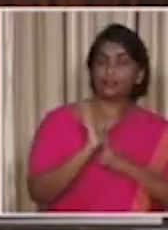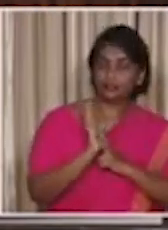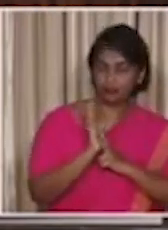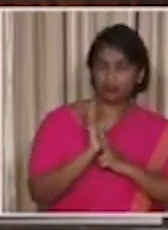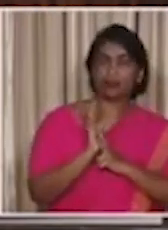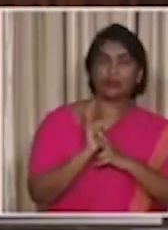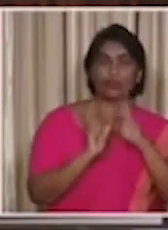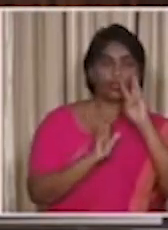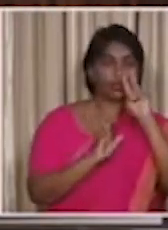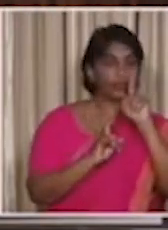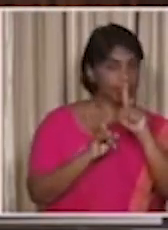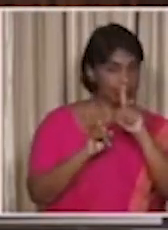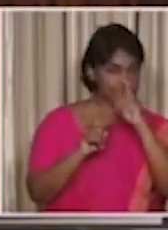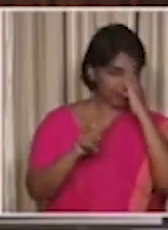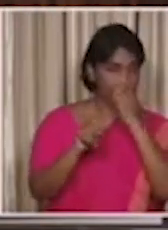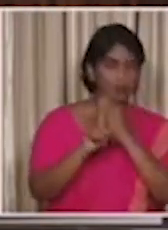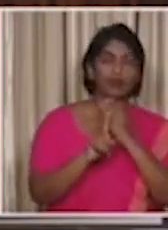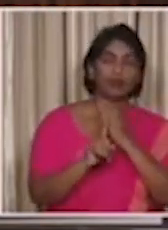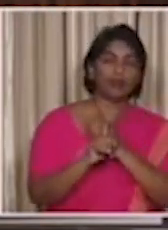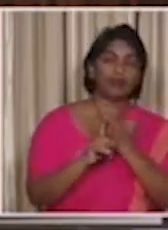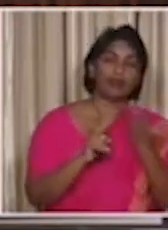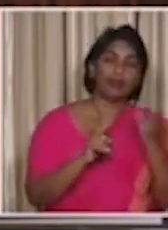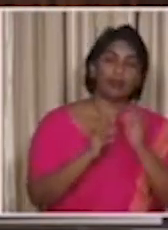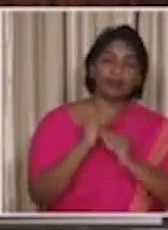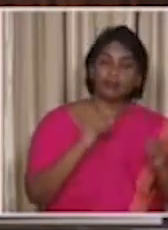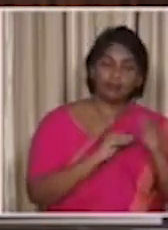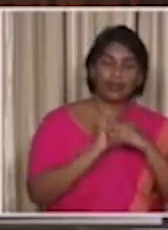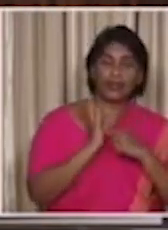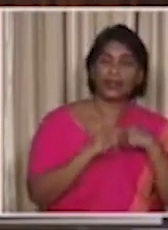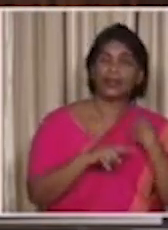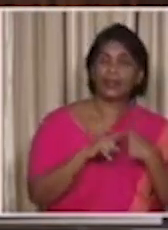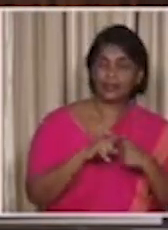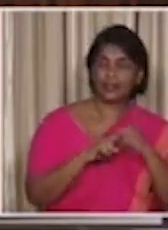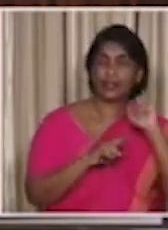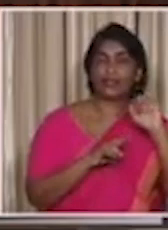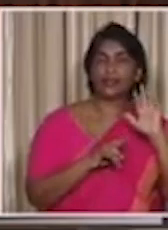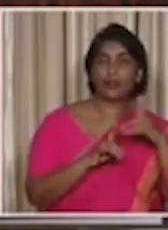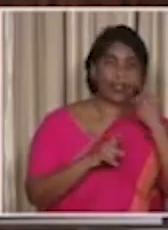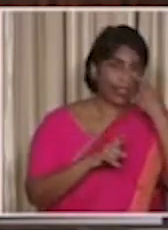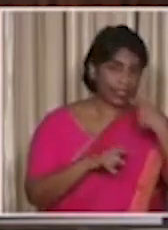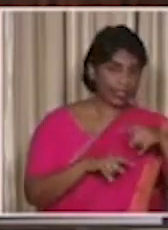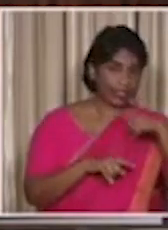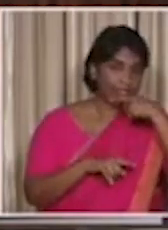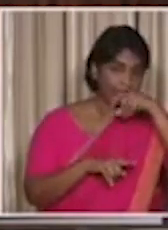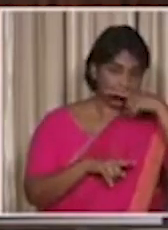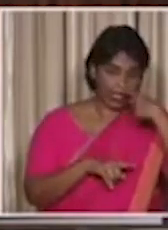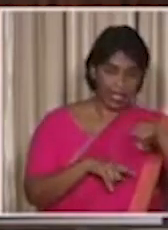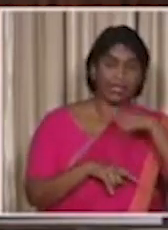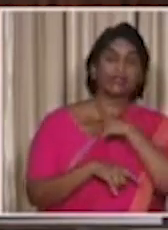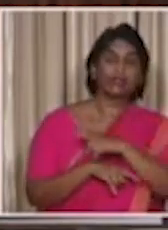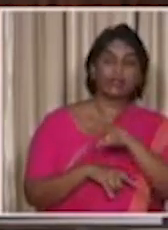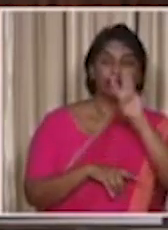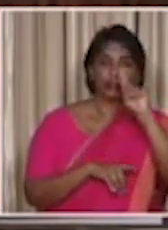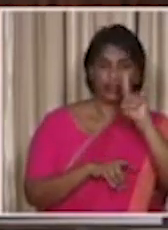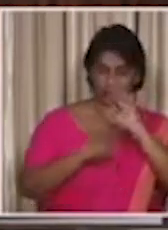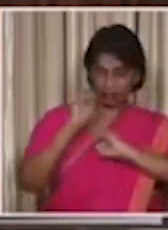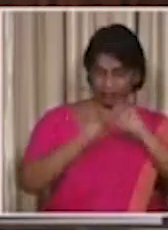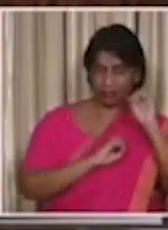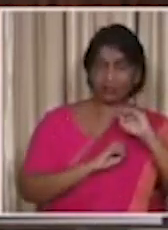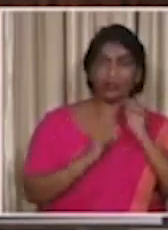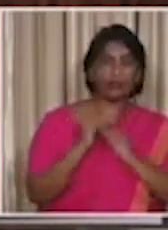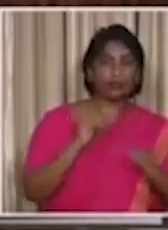ඍජුබදු 131යි වක්‍රබදු 169යි තායිලන්තයේ ඍජුබදු 131යි